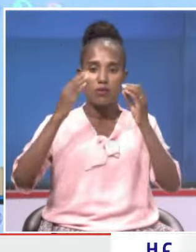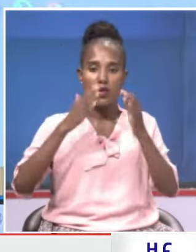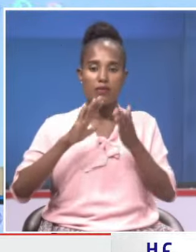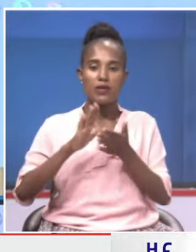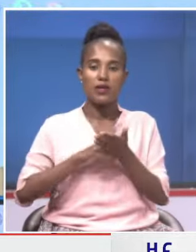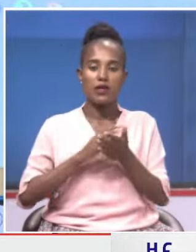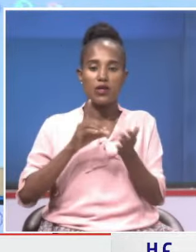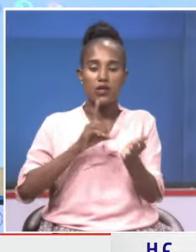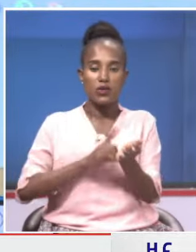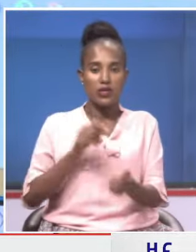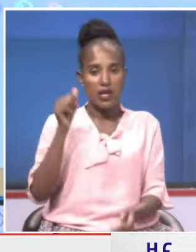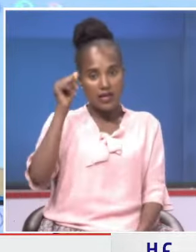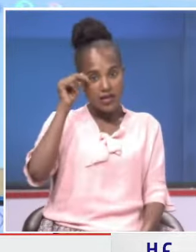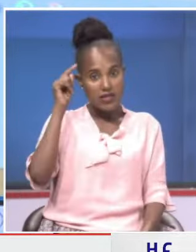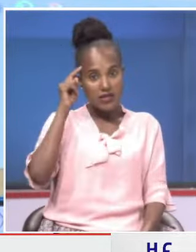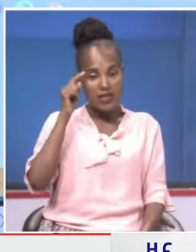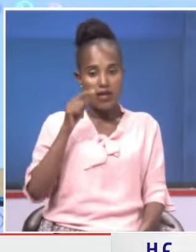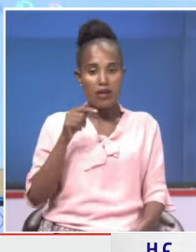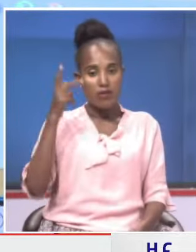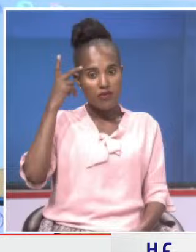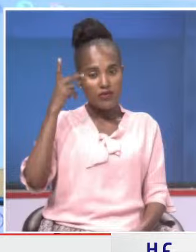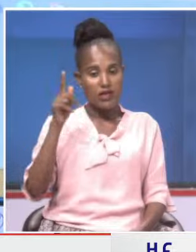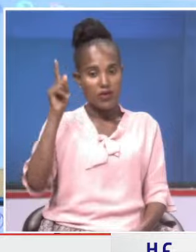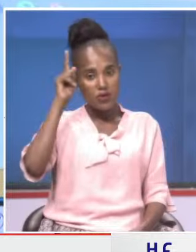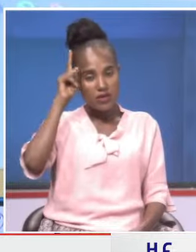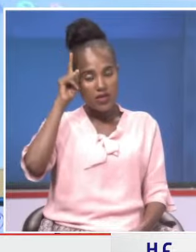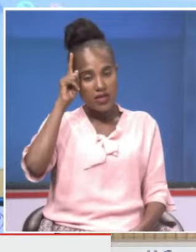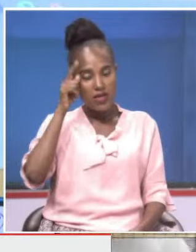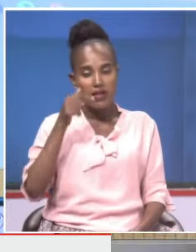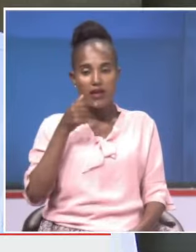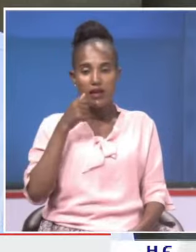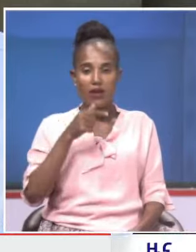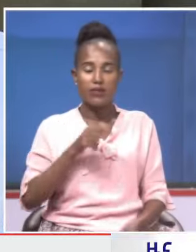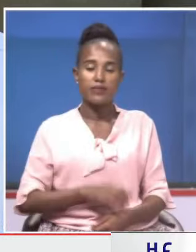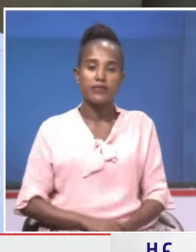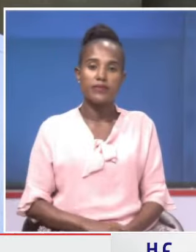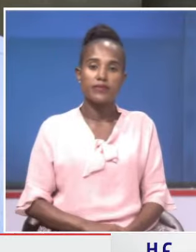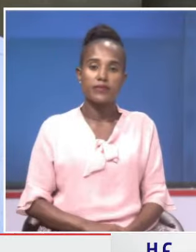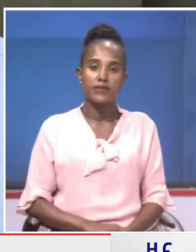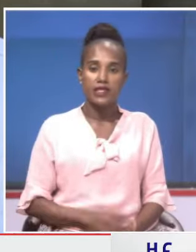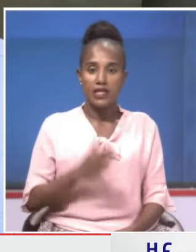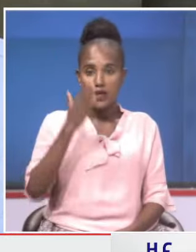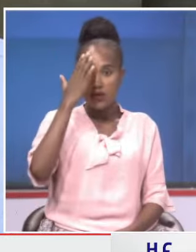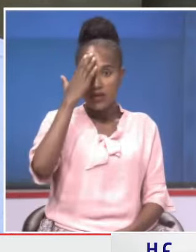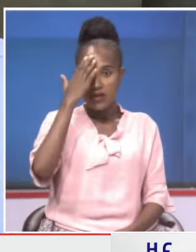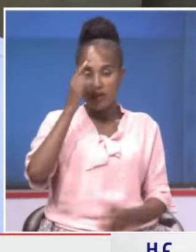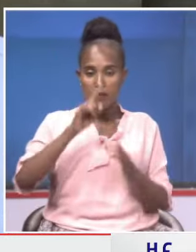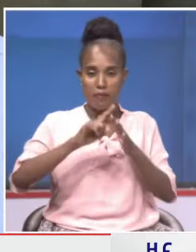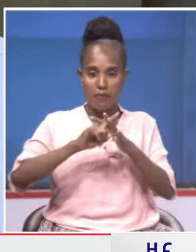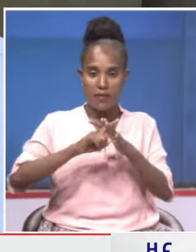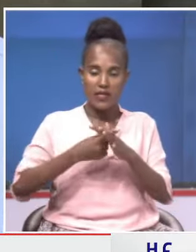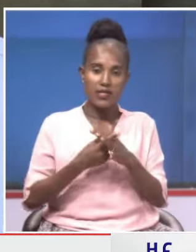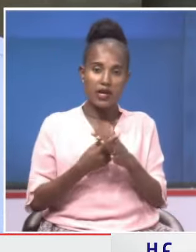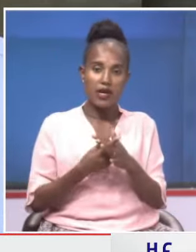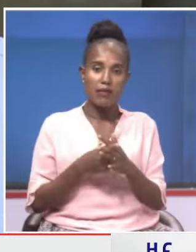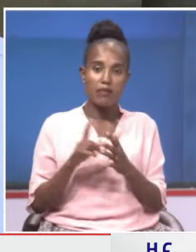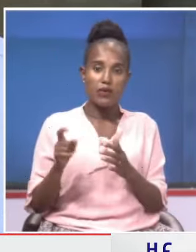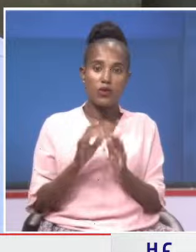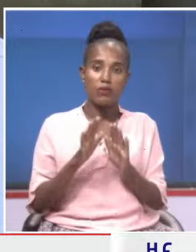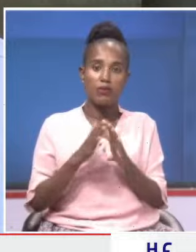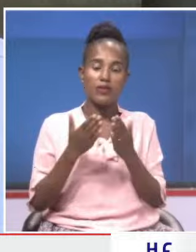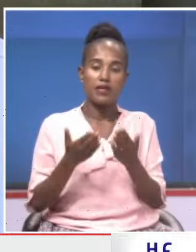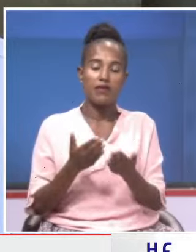መካከል ዶክተር አዳነ ተስፋዬና ፕሮፌሰር ንጉሴ ጋብዬ ይናገራሉ። የእውቀት መነሻ የሚሆን